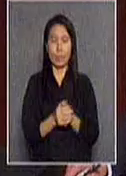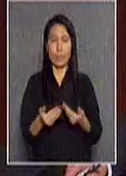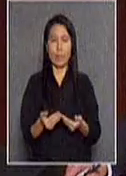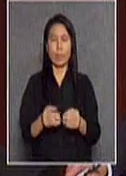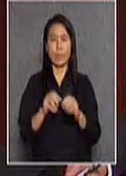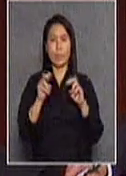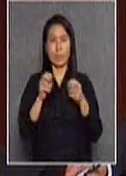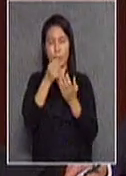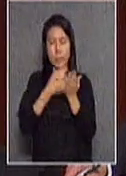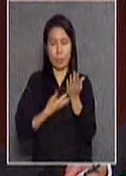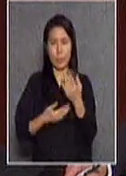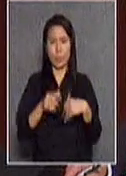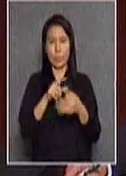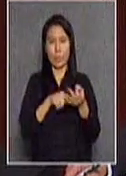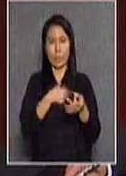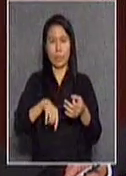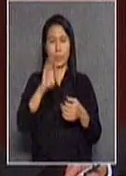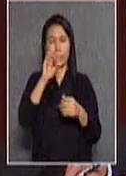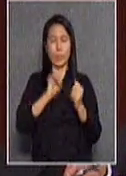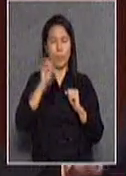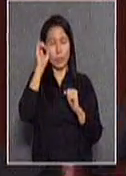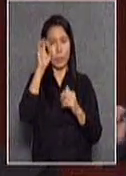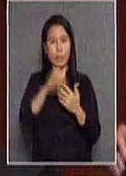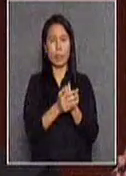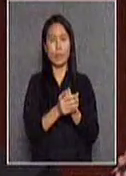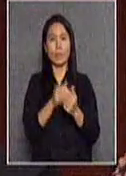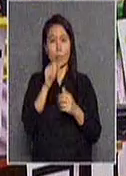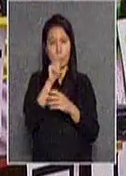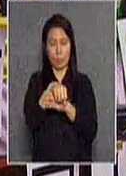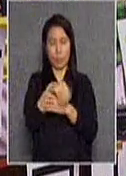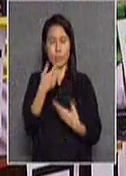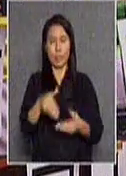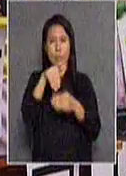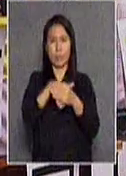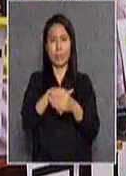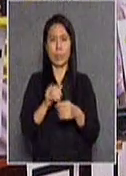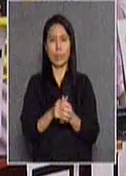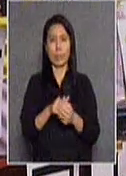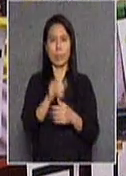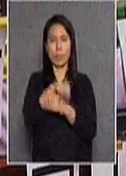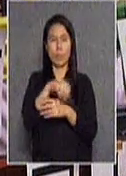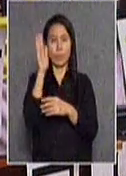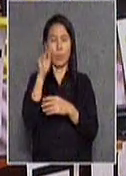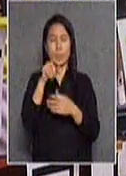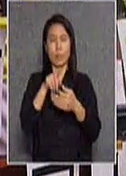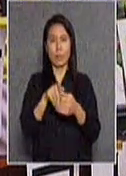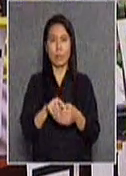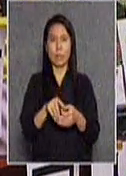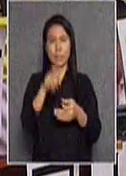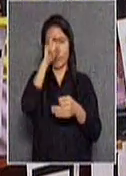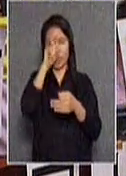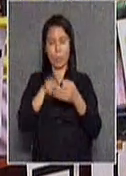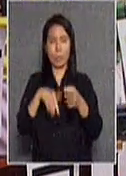的待決議題是陳志全議員動議的修正案，予以通過。現在付諸表決。贊成的陳志全議員要求記名表